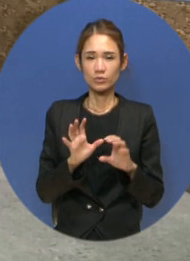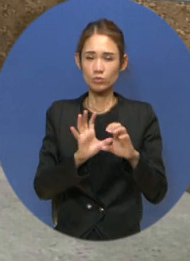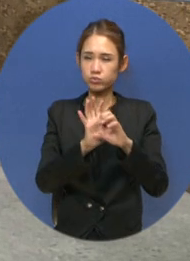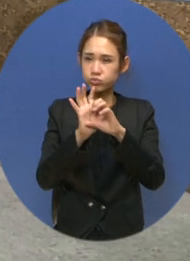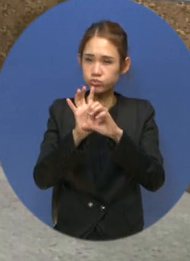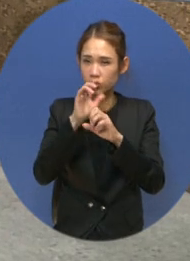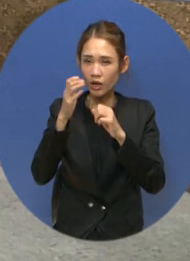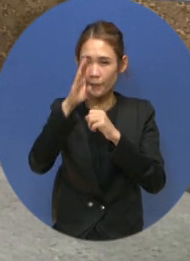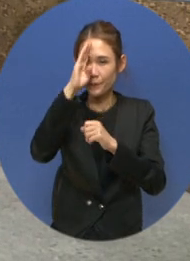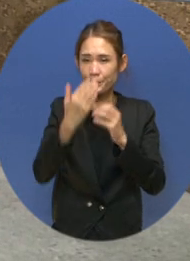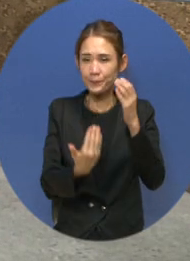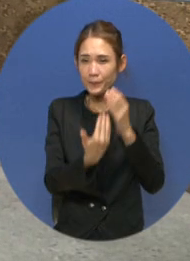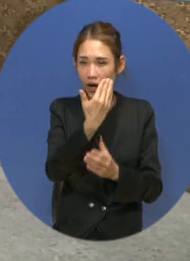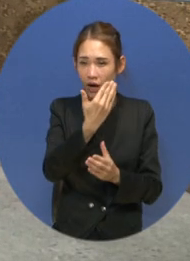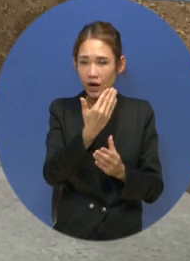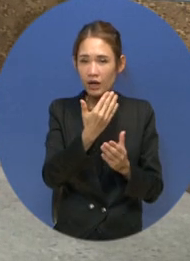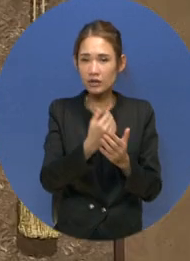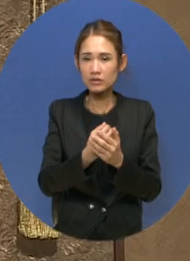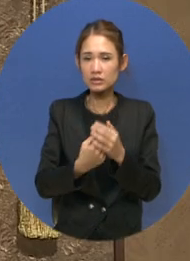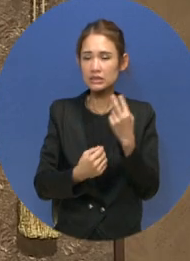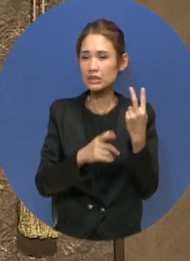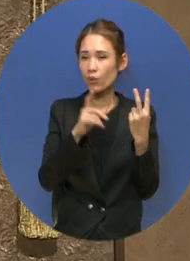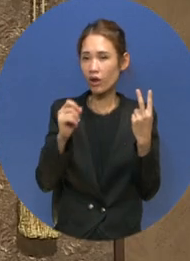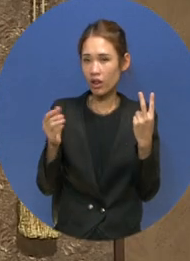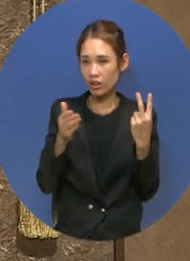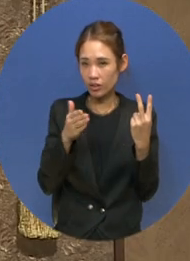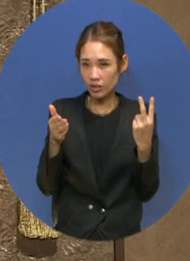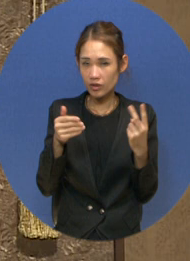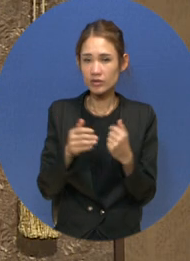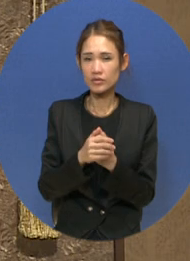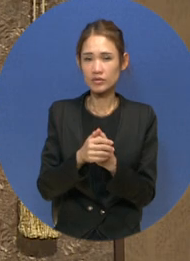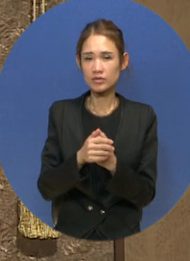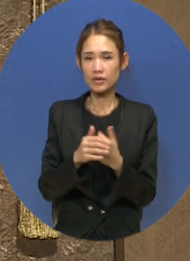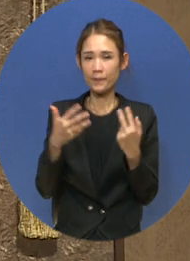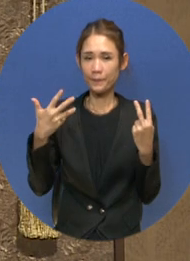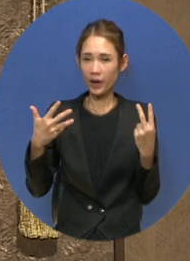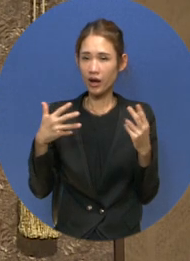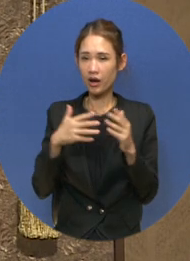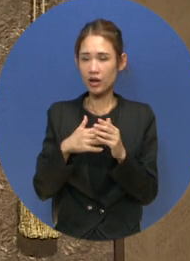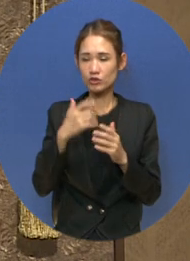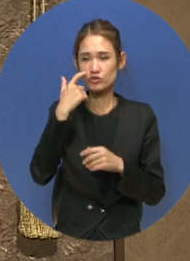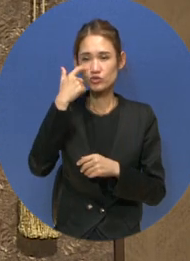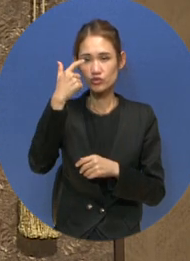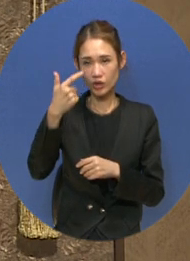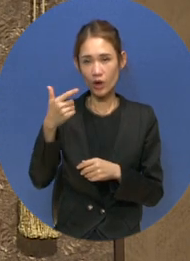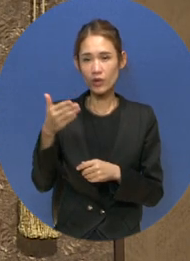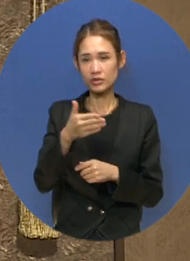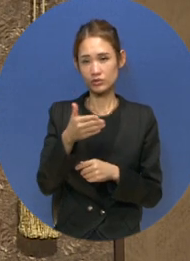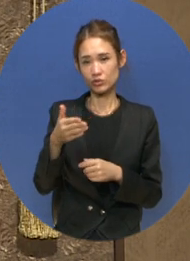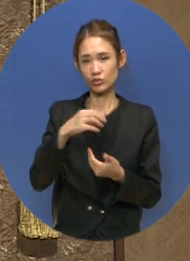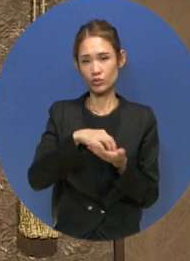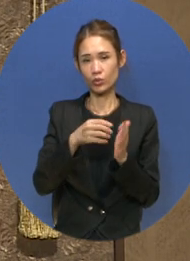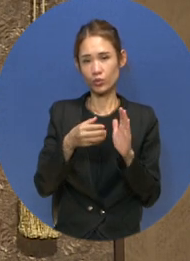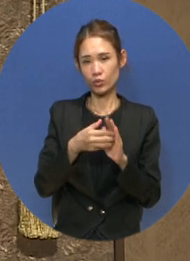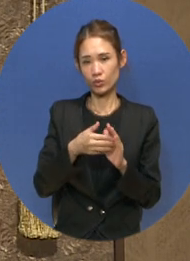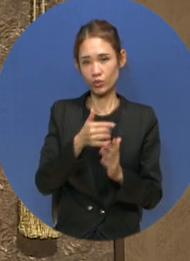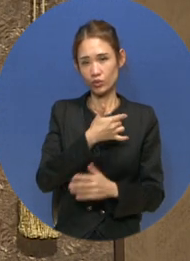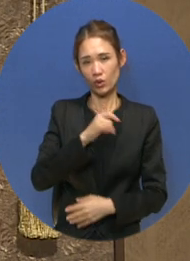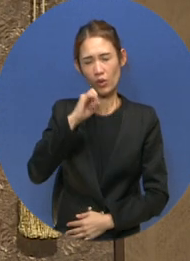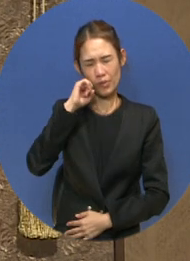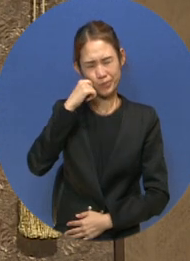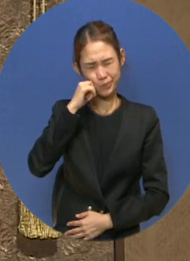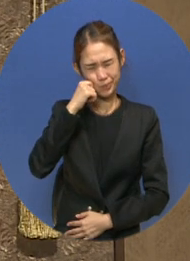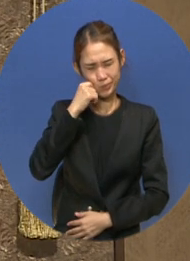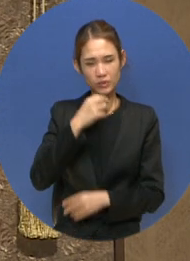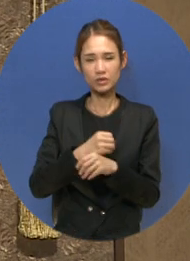코로나가 발병되면서 2월이죠. 그러니까 네. 2월부터 지금 8월까지 약 6개월간 굉장히 어려운